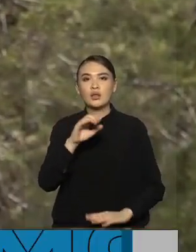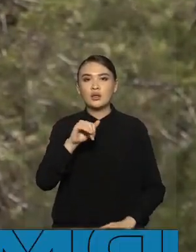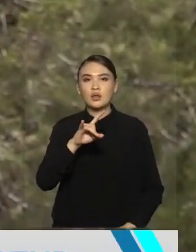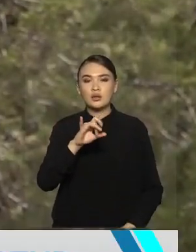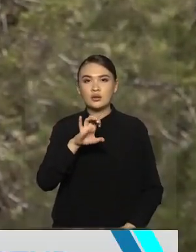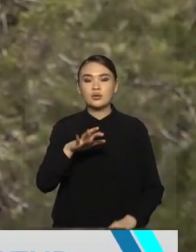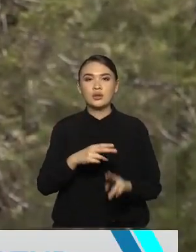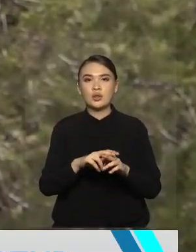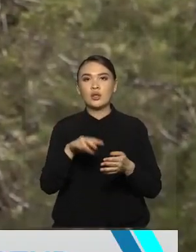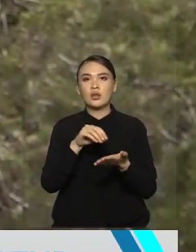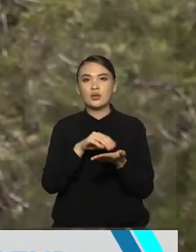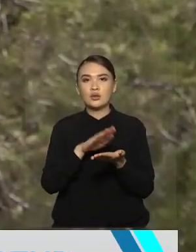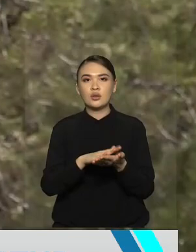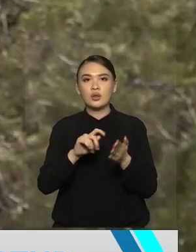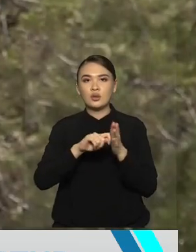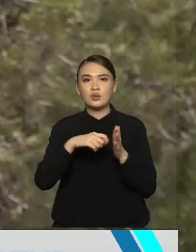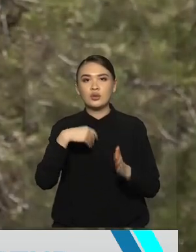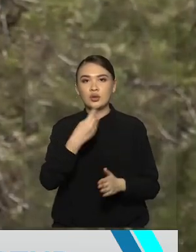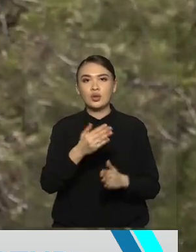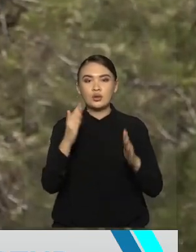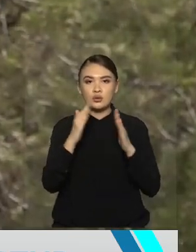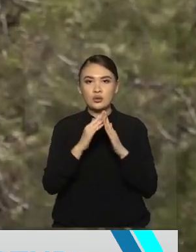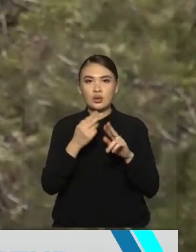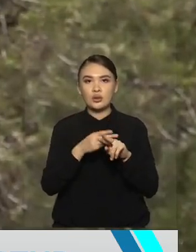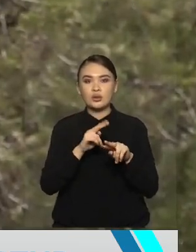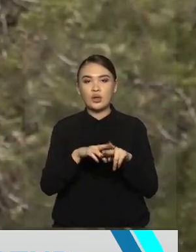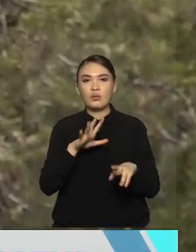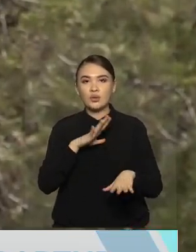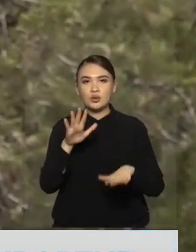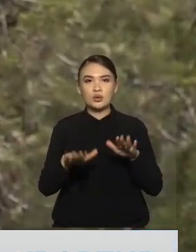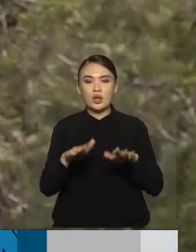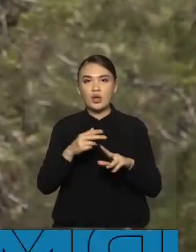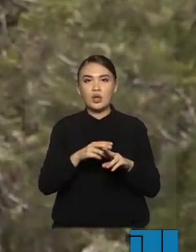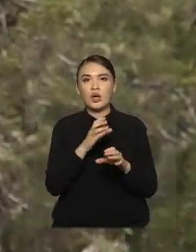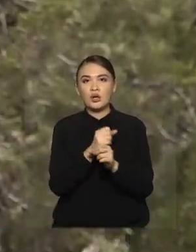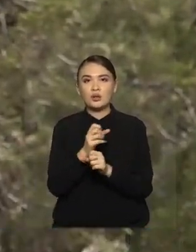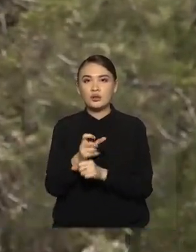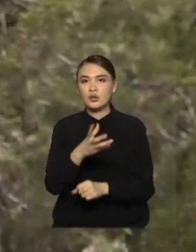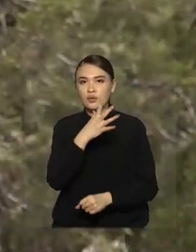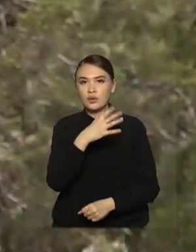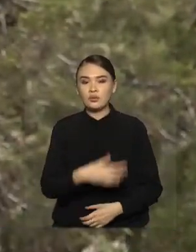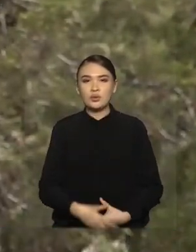все оформить и отдать людям ключи Мы полностью готовы разрешить ситуацию в течение короткого периода времени